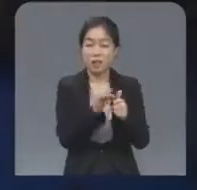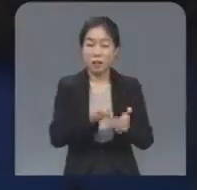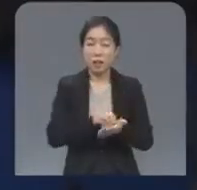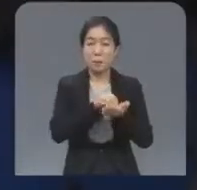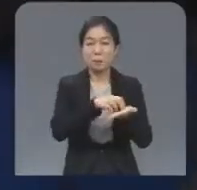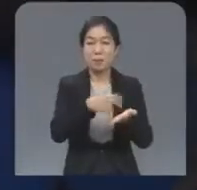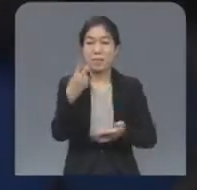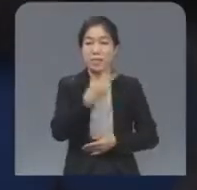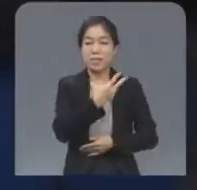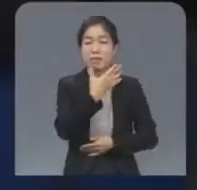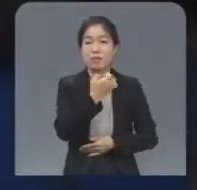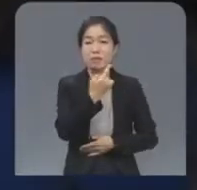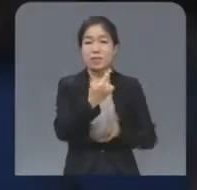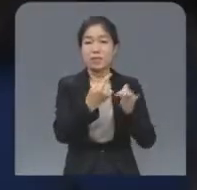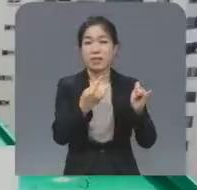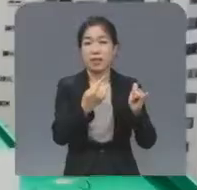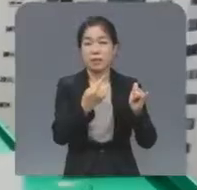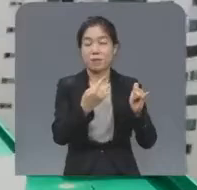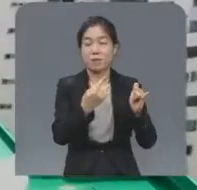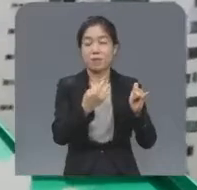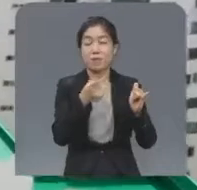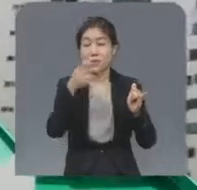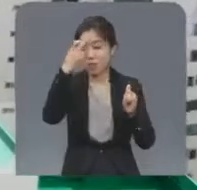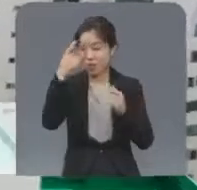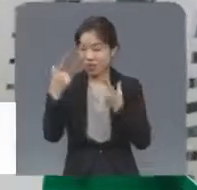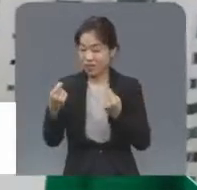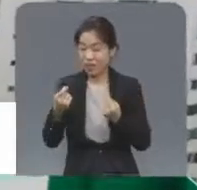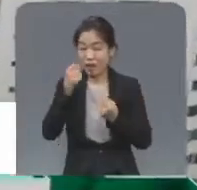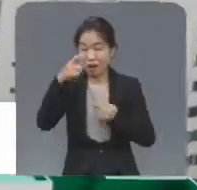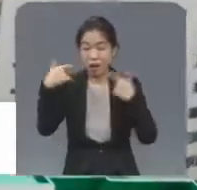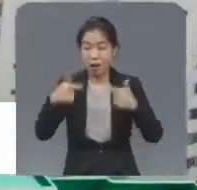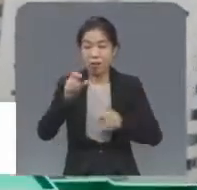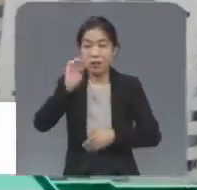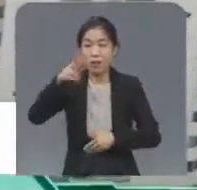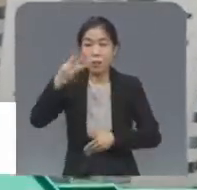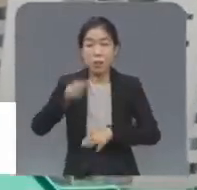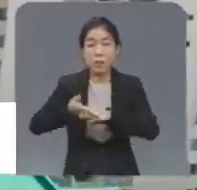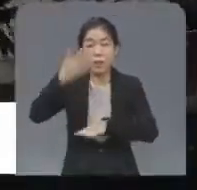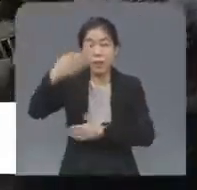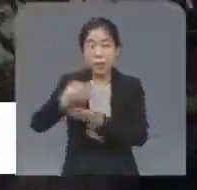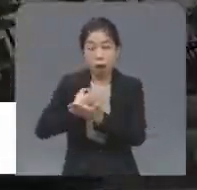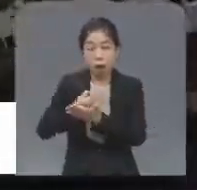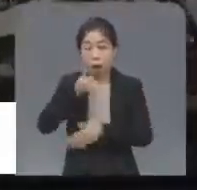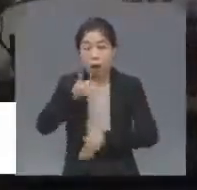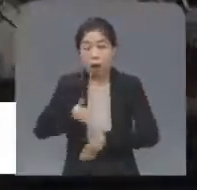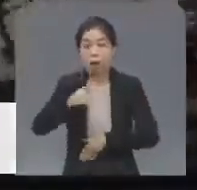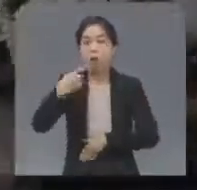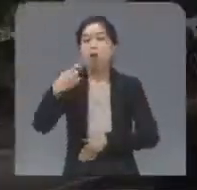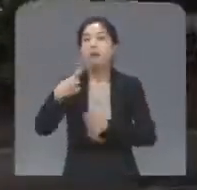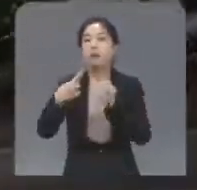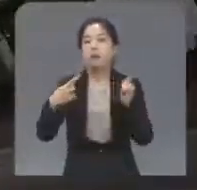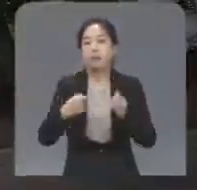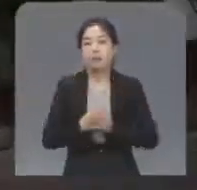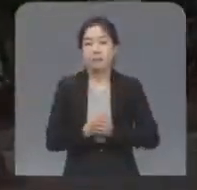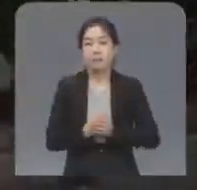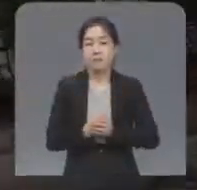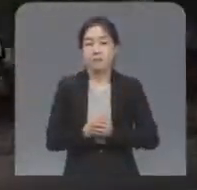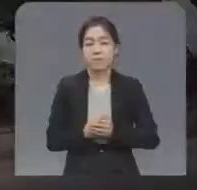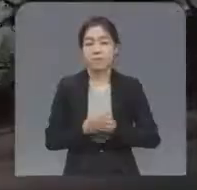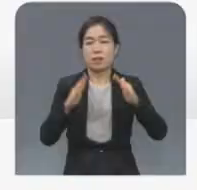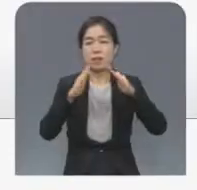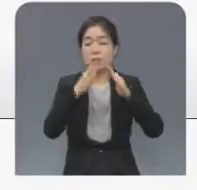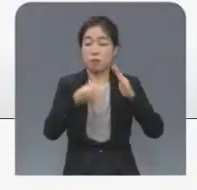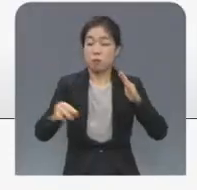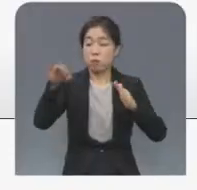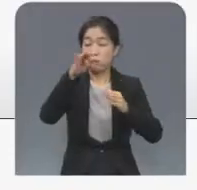가입자는 2,091명. 최 씨처럼 매달 300만 원 이상의 고액 수령자도 11명이나 됩니다. 최근 집값이